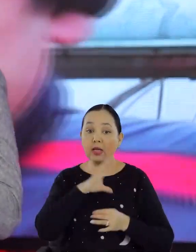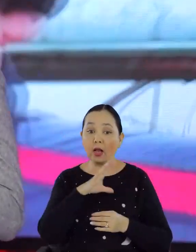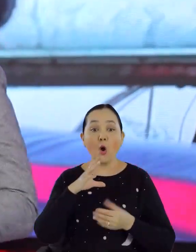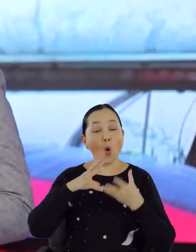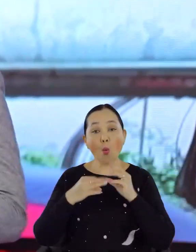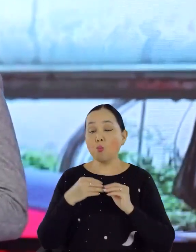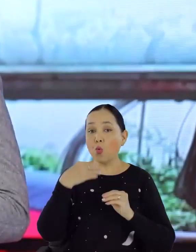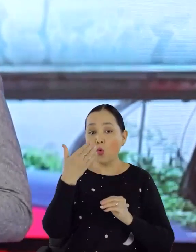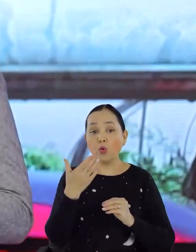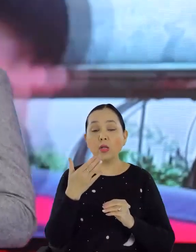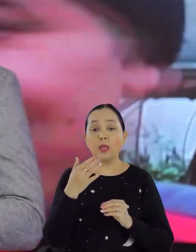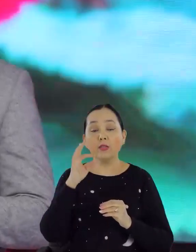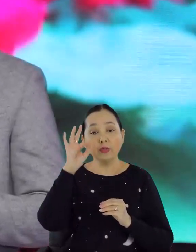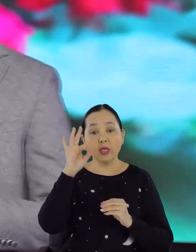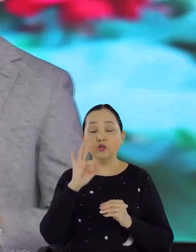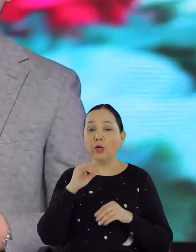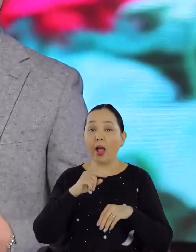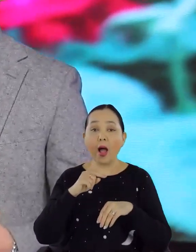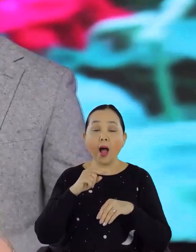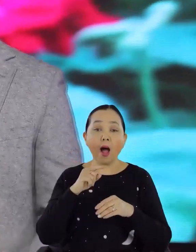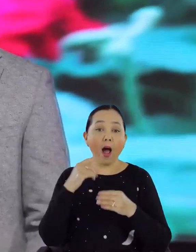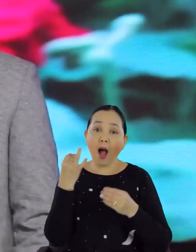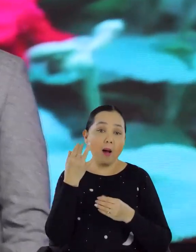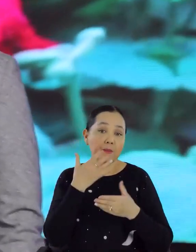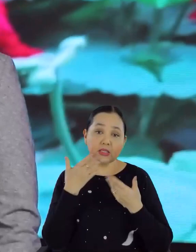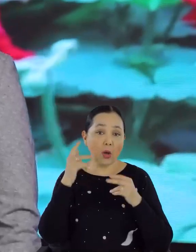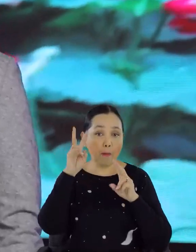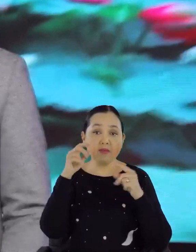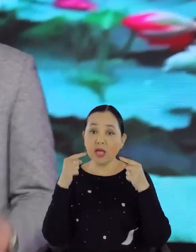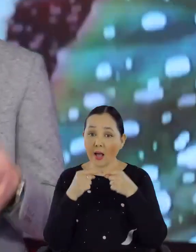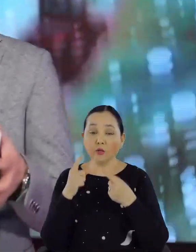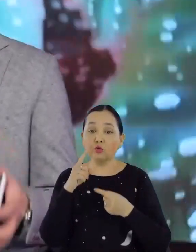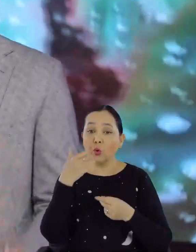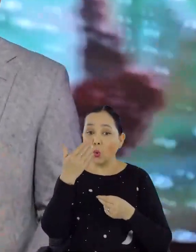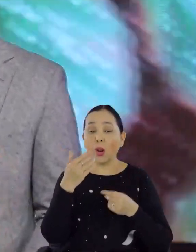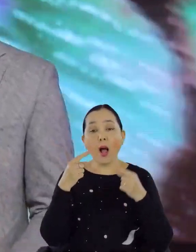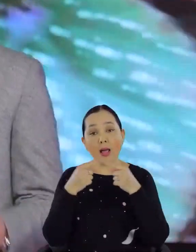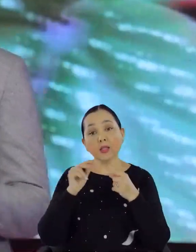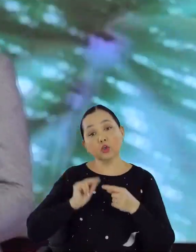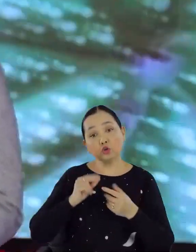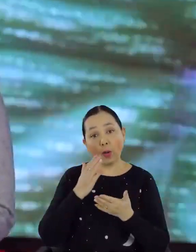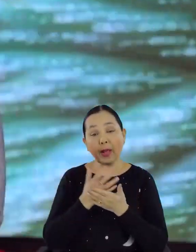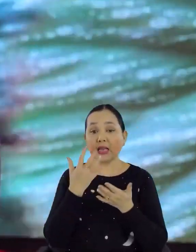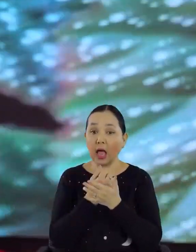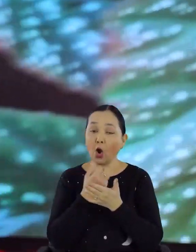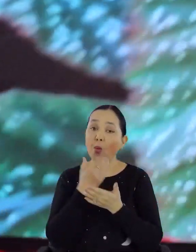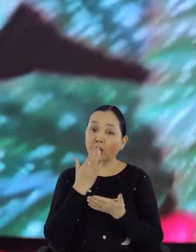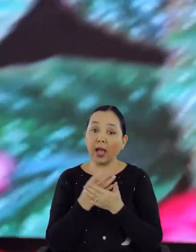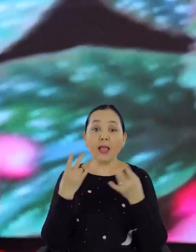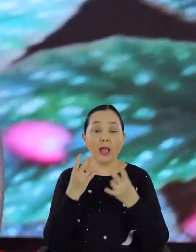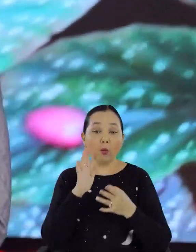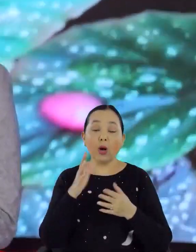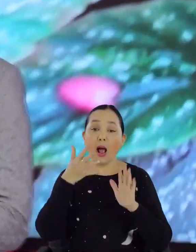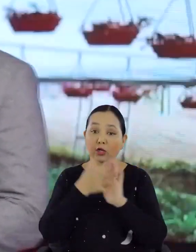va umuman unga u darajada ahamiyatsiz mavzu ekanligi aniq, chunki uning aniq ishi bor, daromadi ham bor, kerak